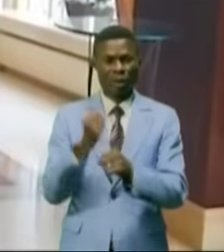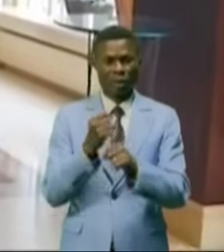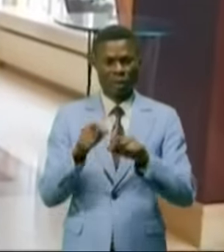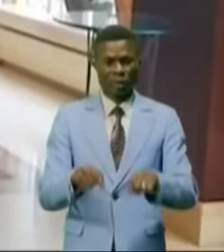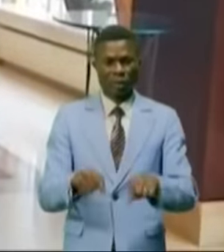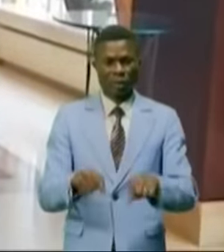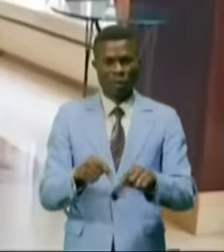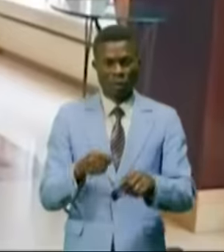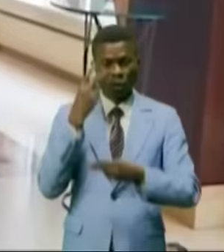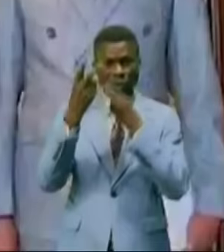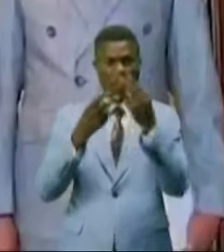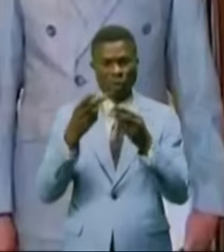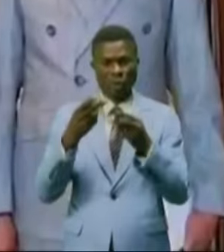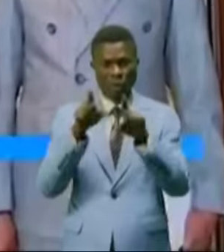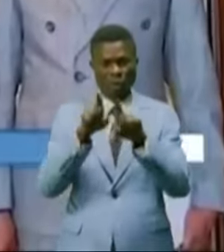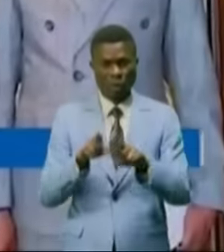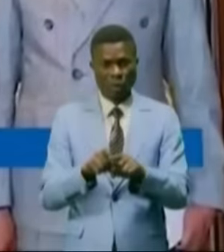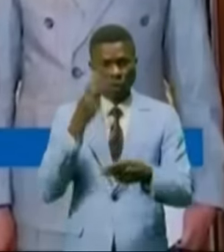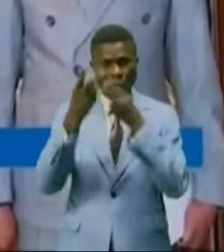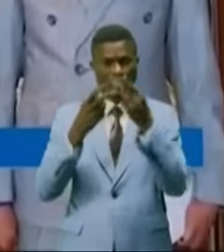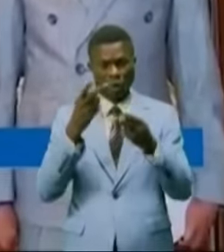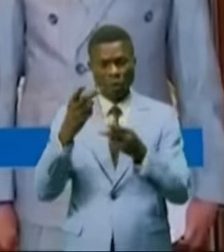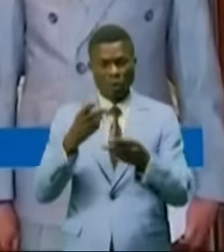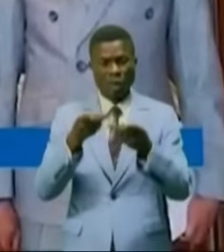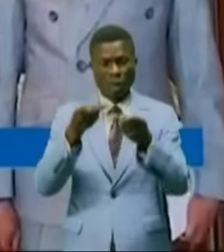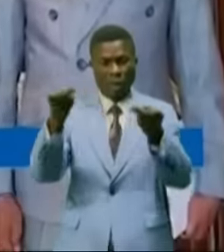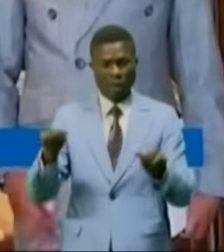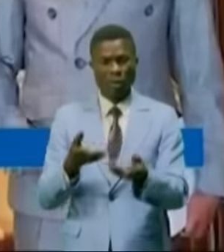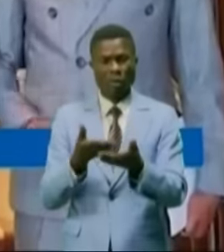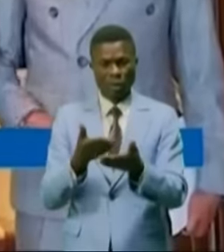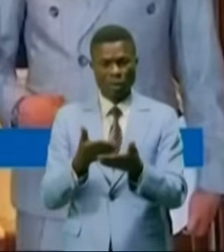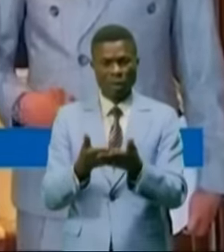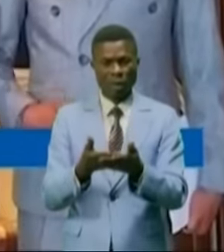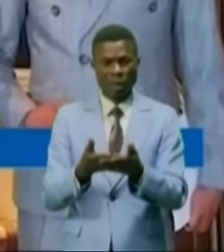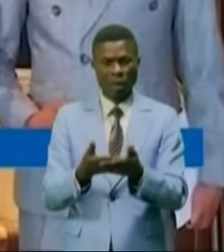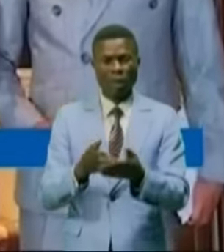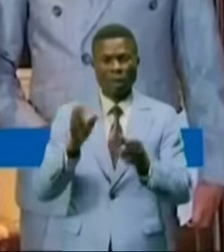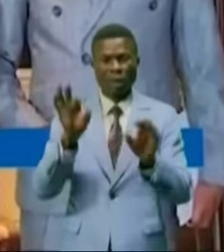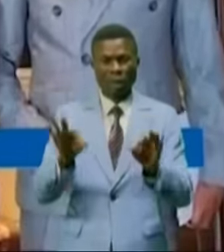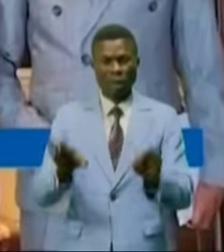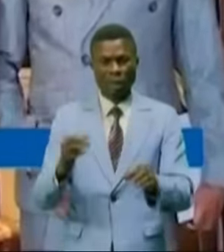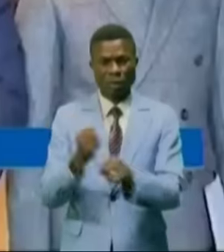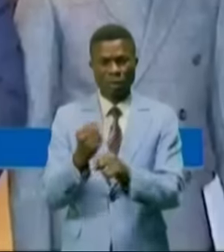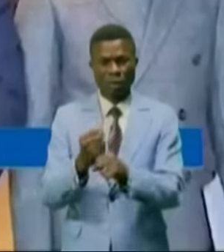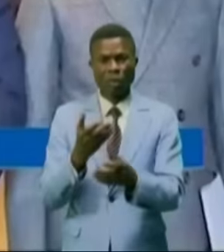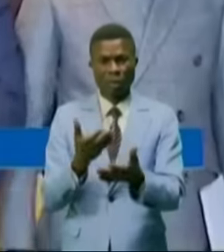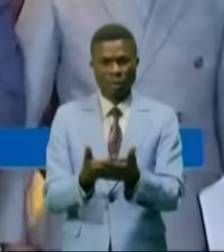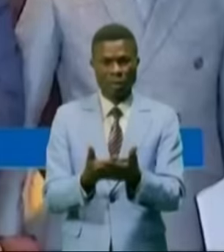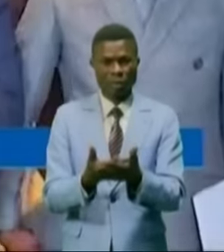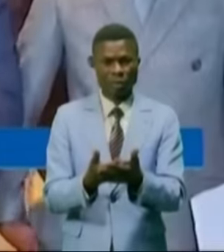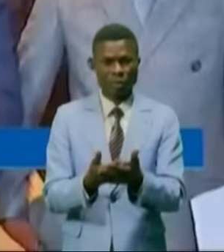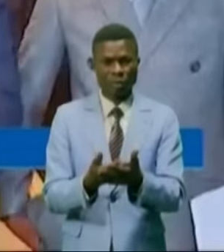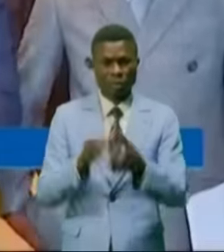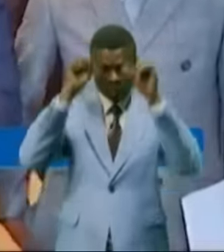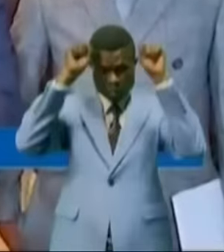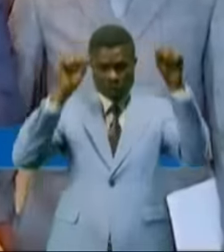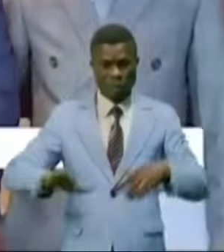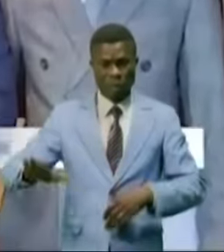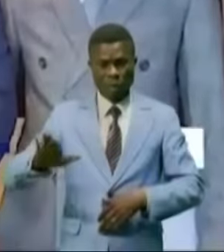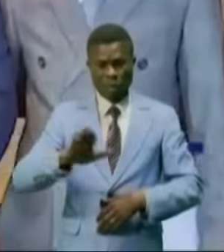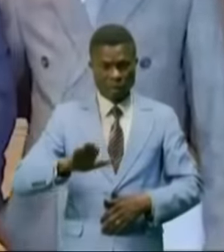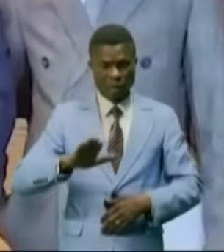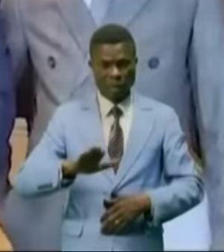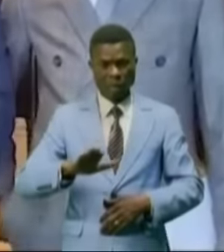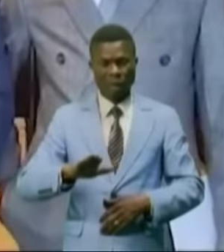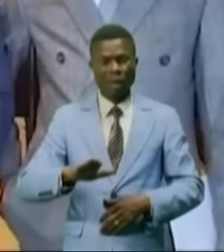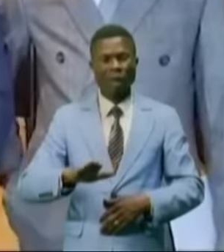il va visiter Maluku, il va visiter Sélé pour accompagner cette jeunesse-là dans le travail. Le président de la République, M. Félix